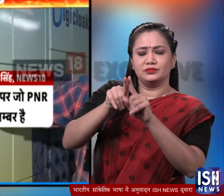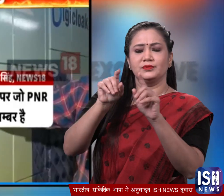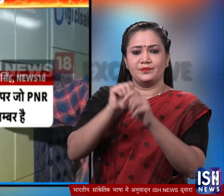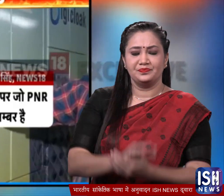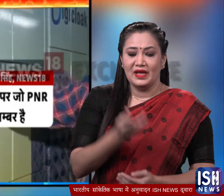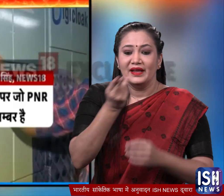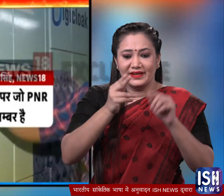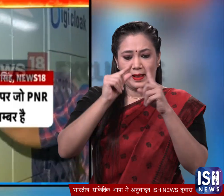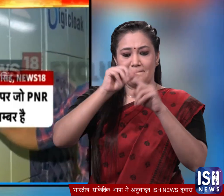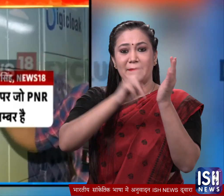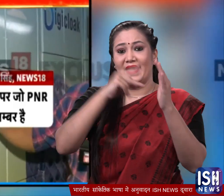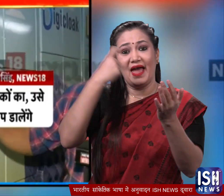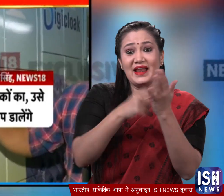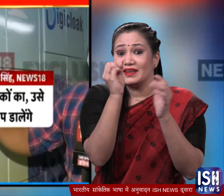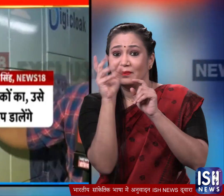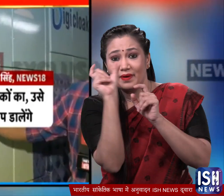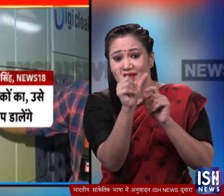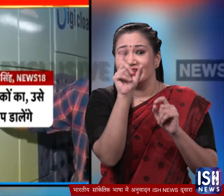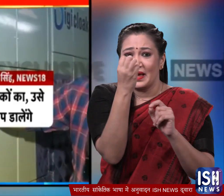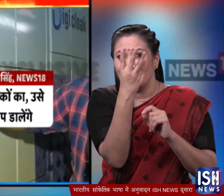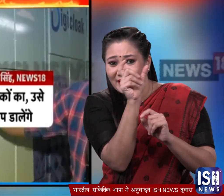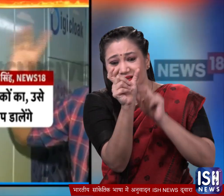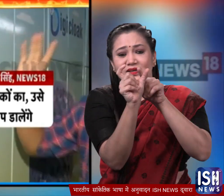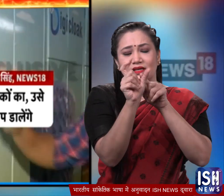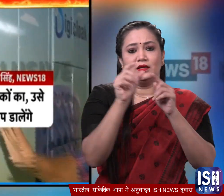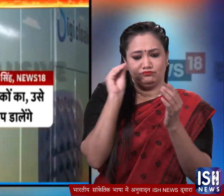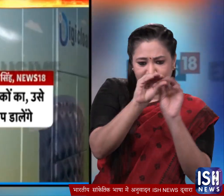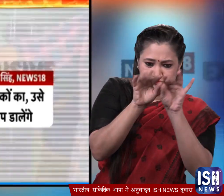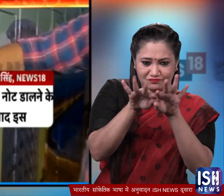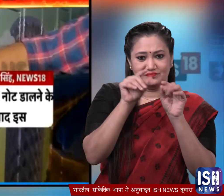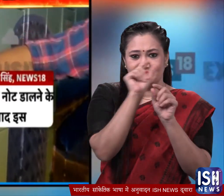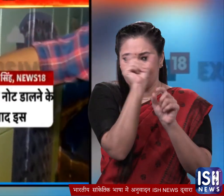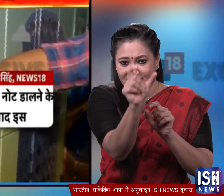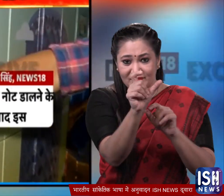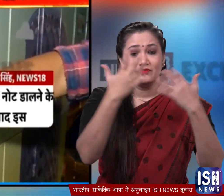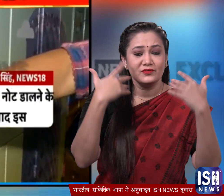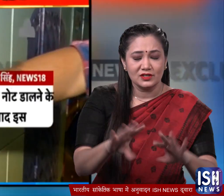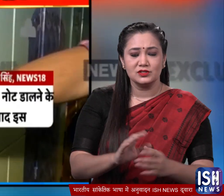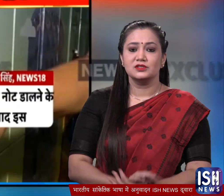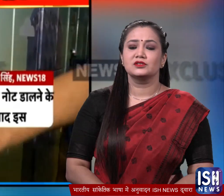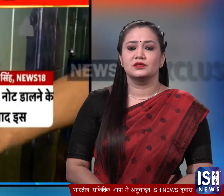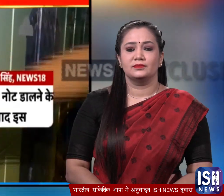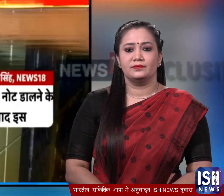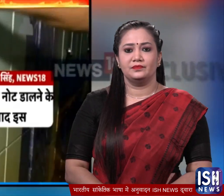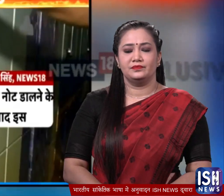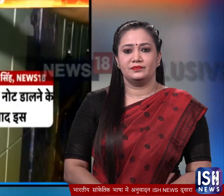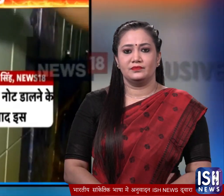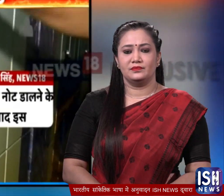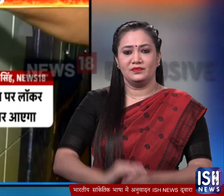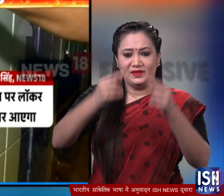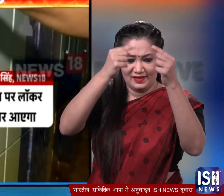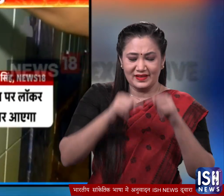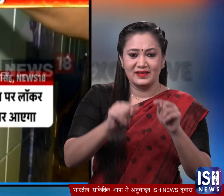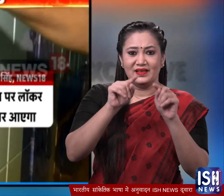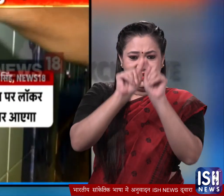सकेंगे। टिकट के ऊपर जो PNR नंबर है 10 अंकों का, उसको आप एंटर करेंगे। यहाँ पे नोट डालने के बाद आपको